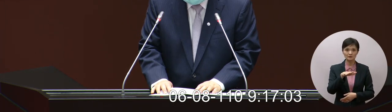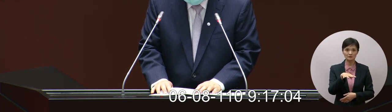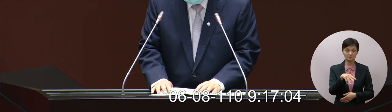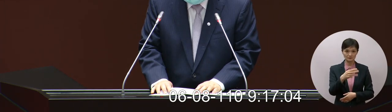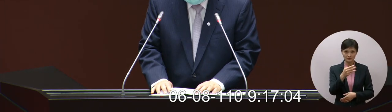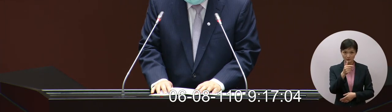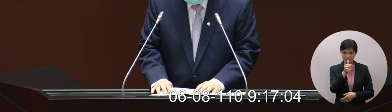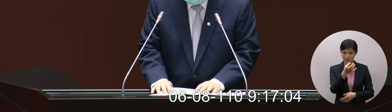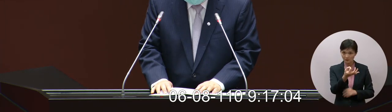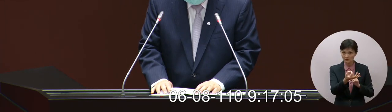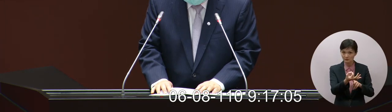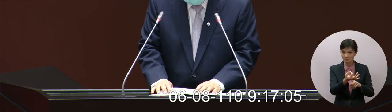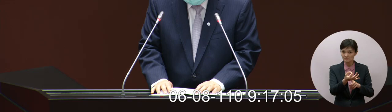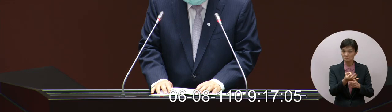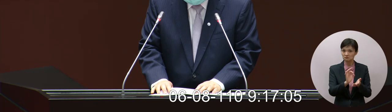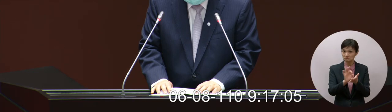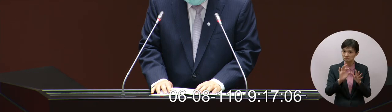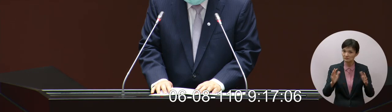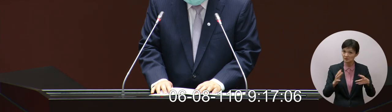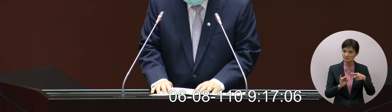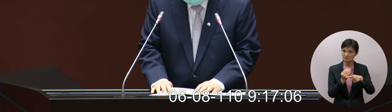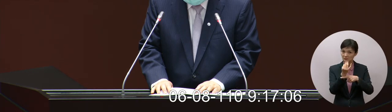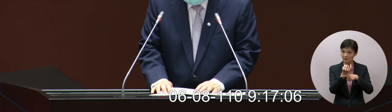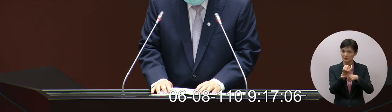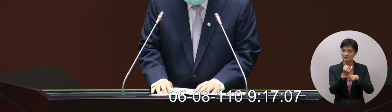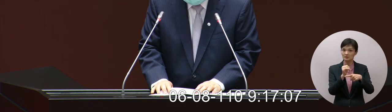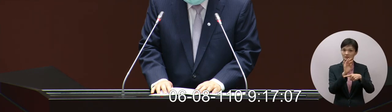1257.5486万元，占税出总额的